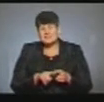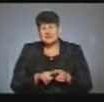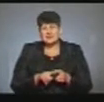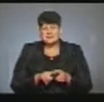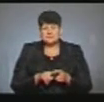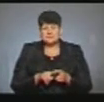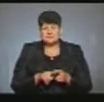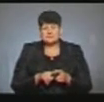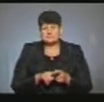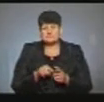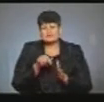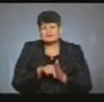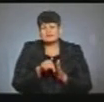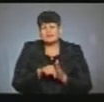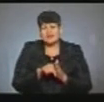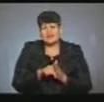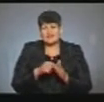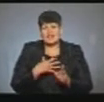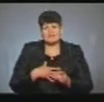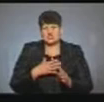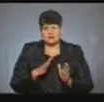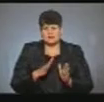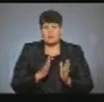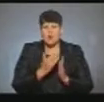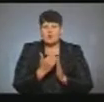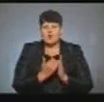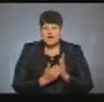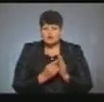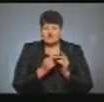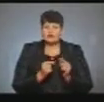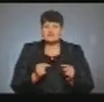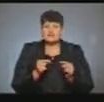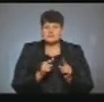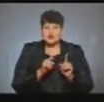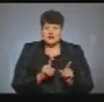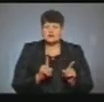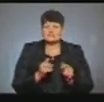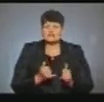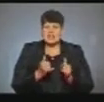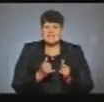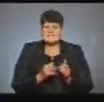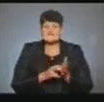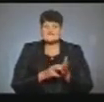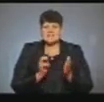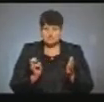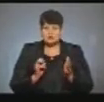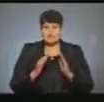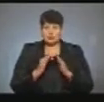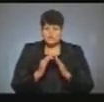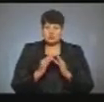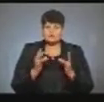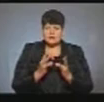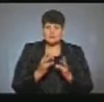досить, можливо, зараз не актуальне, тому що сам порядок визначає, що для відключення в цілому будинку це потрібно